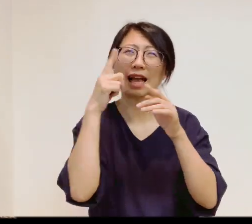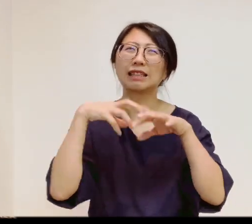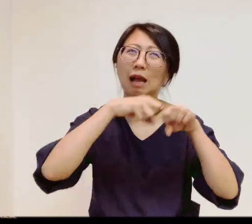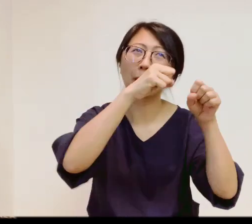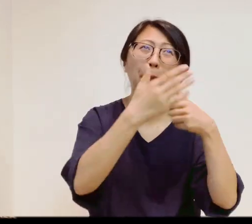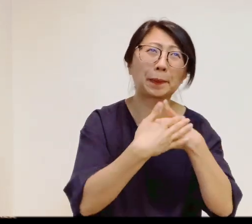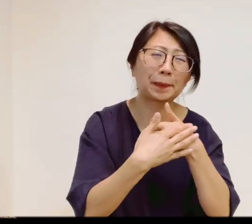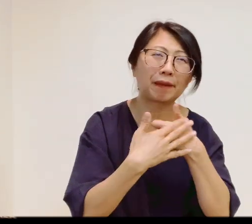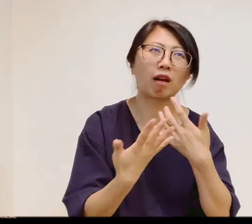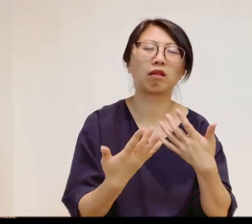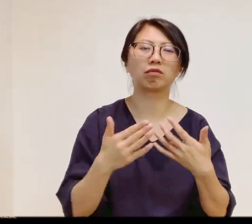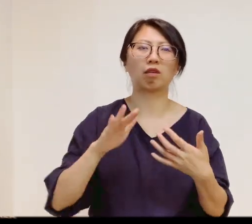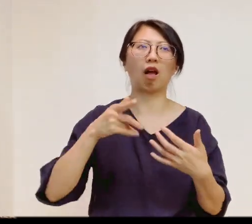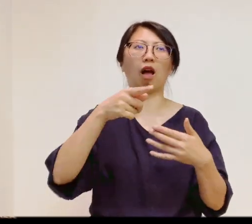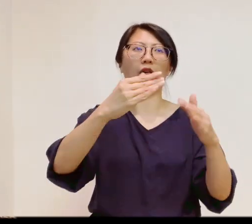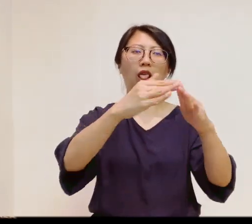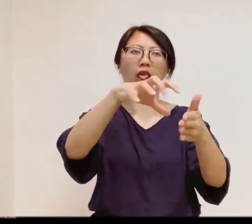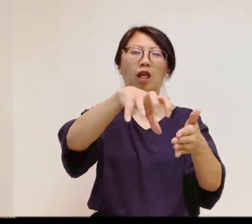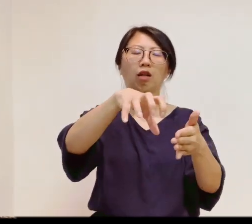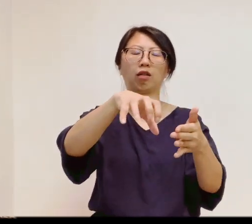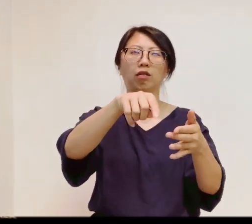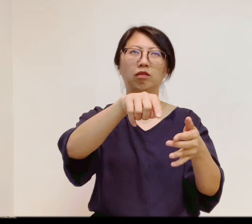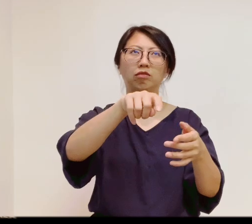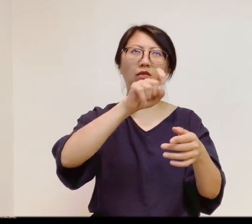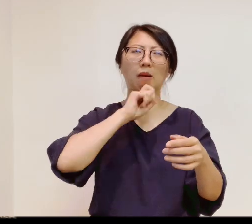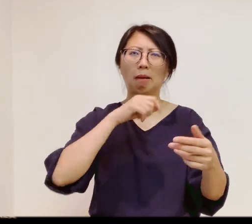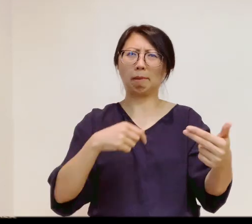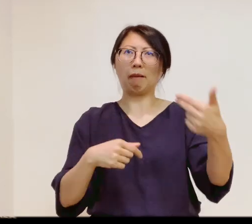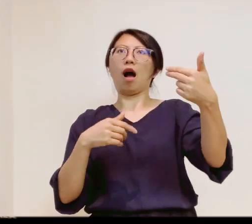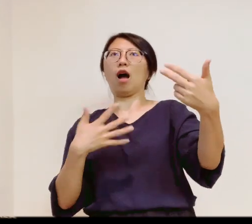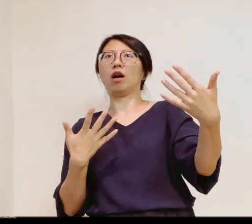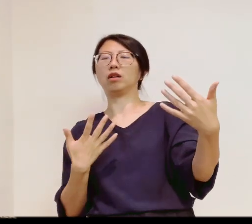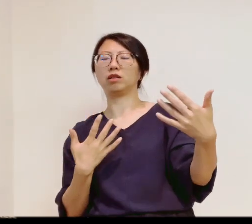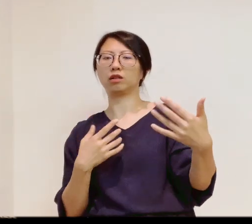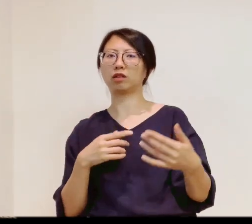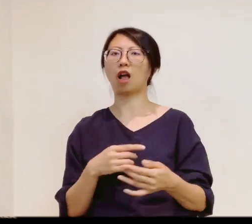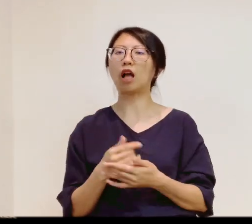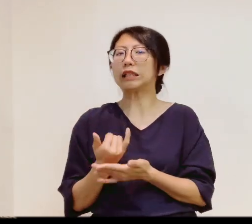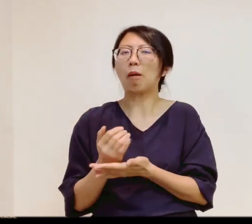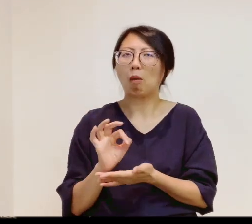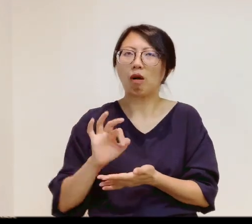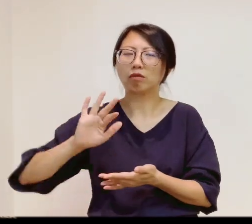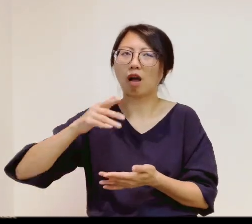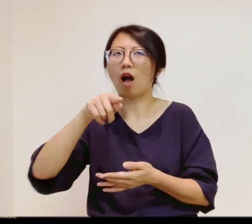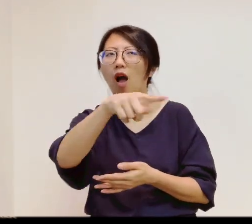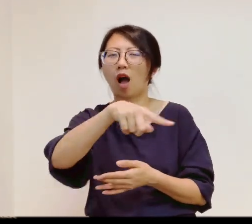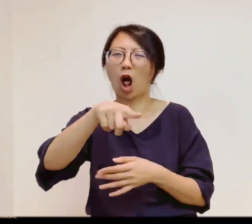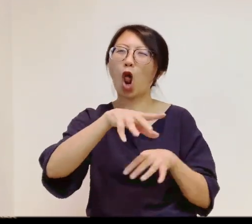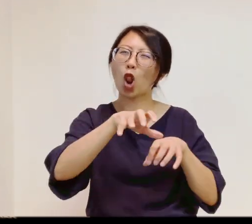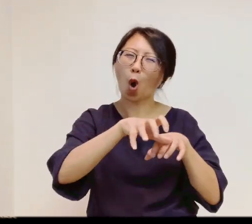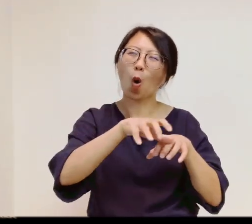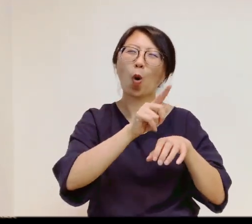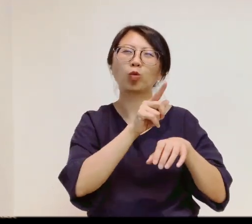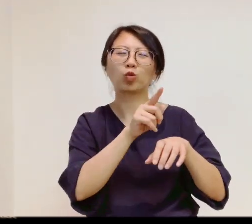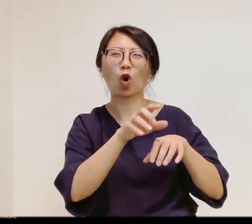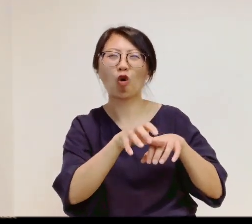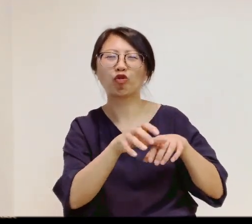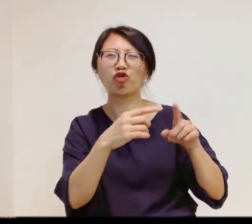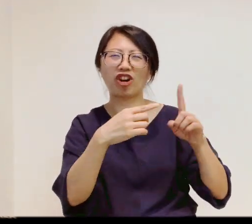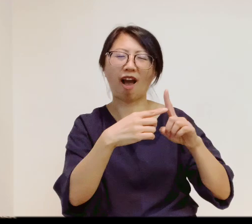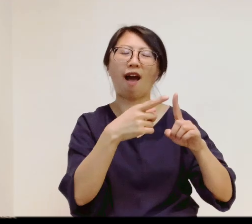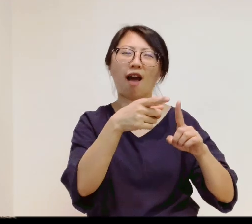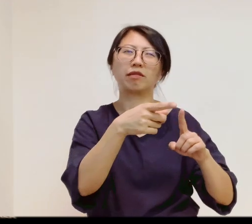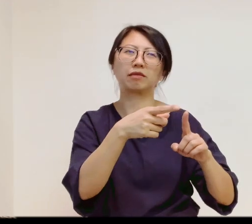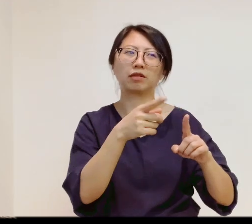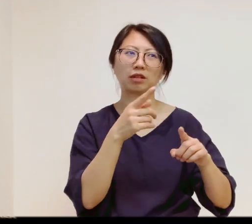敲門去求救。咁結果咧喺嗰間屋裏面個農民咧拎支槍出嚟就打咗佢一槍嘅。咁佢發覺咧，原來嗰